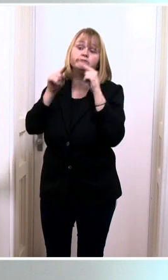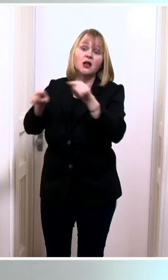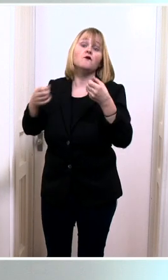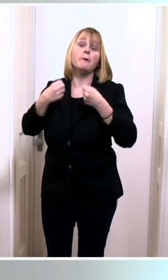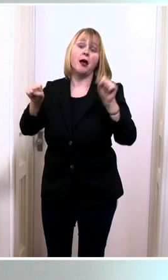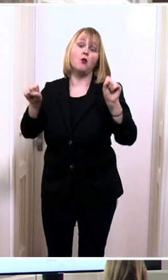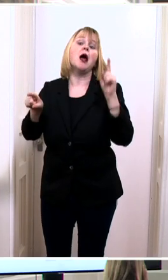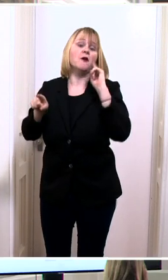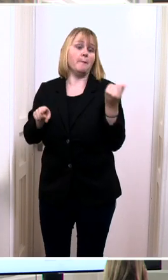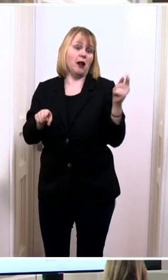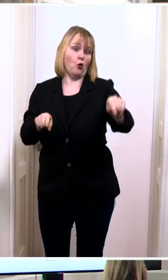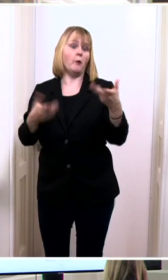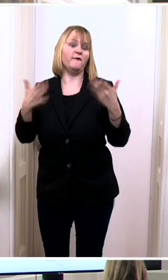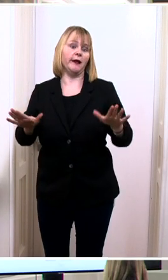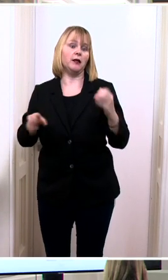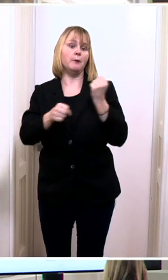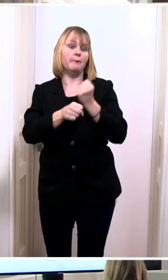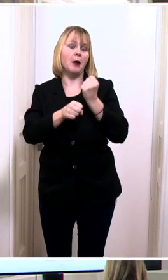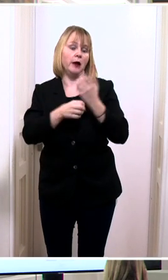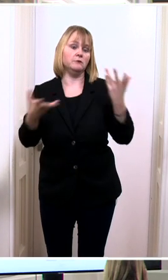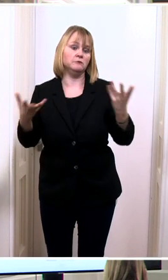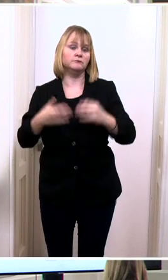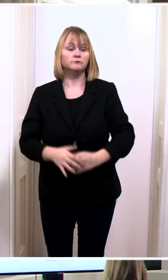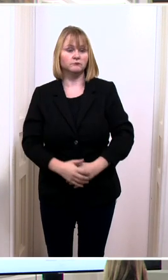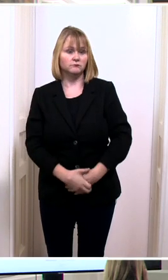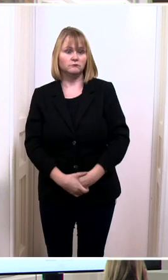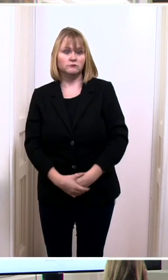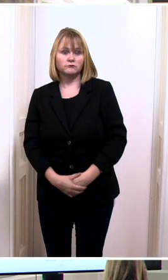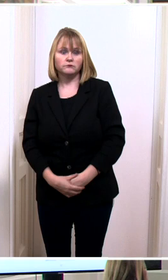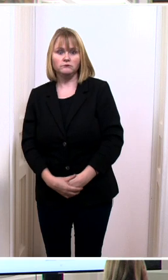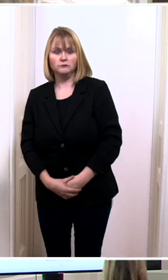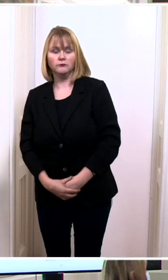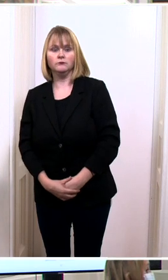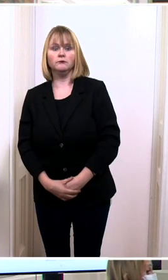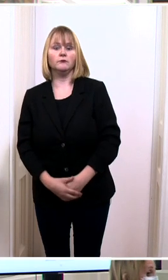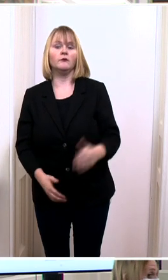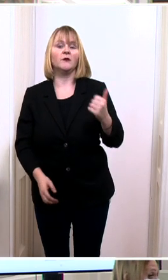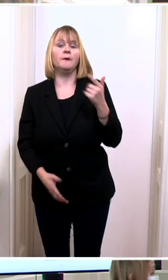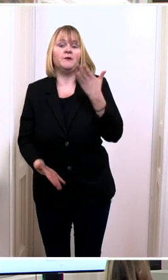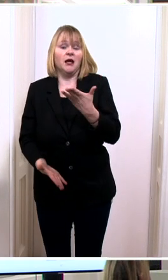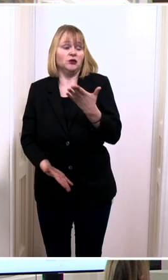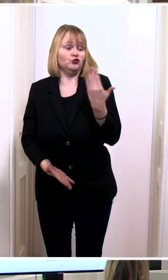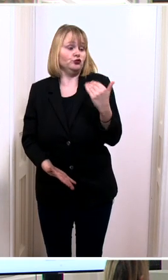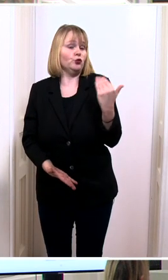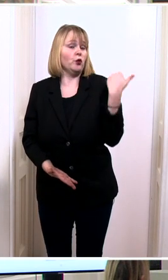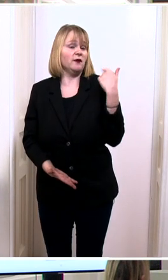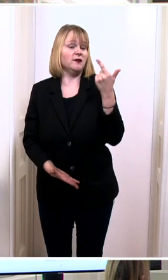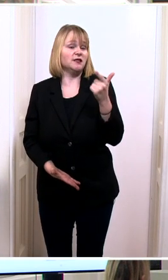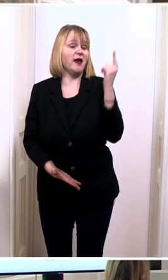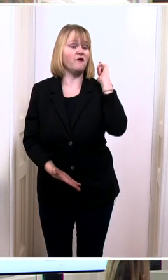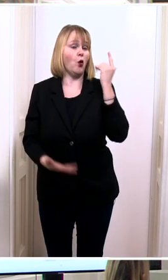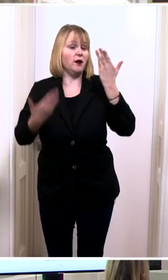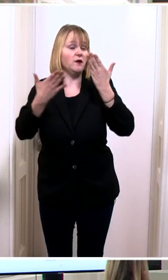bereitstehen. Jetzt ist ja 2 Wochen her seit